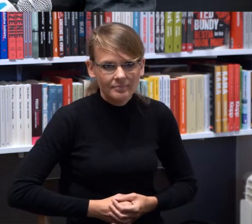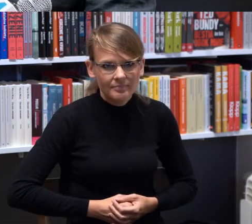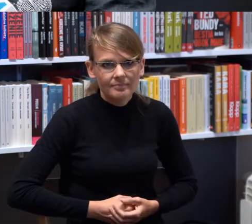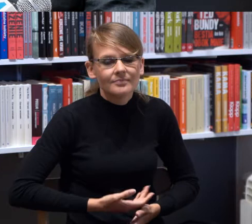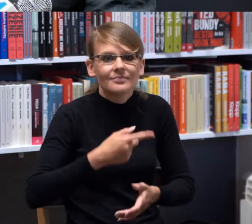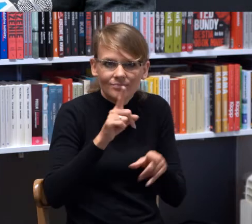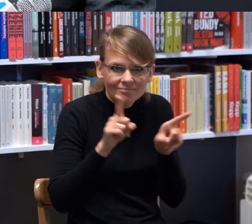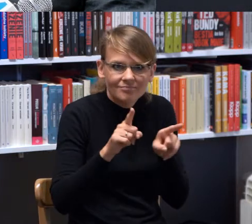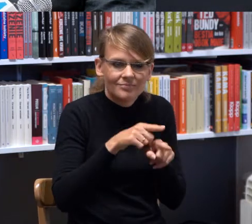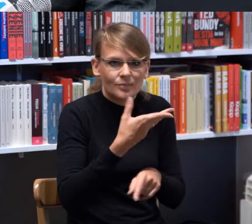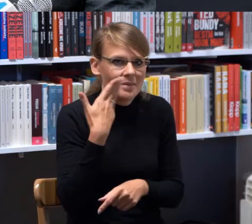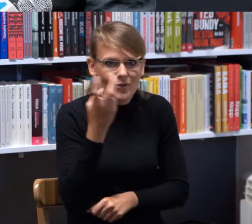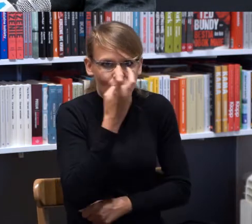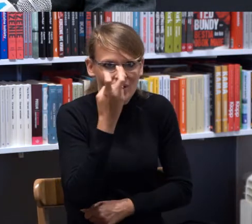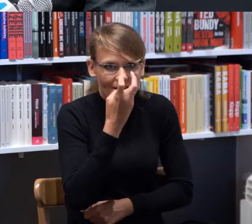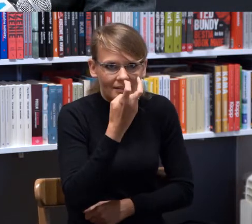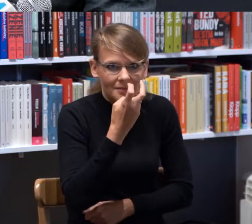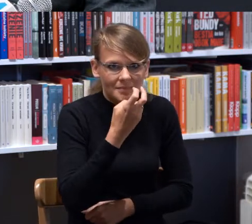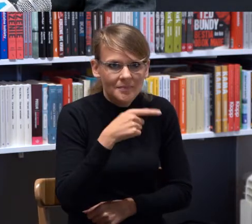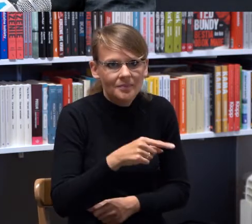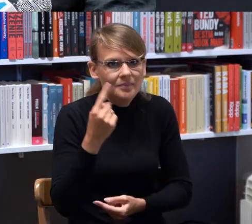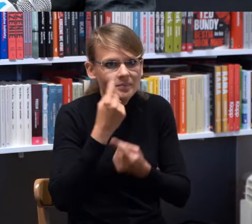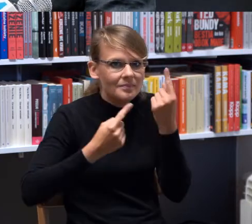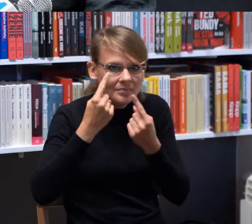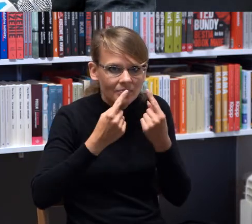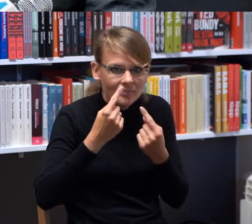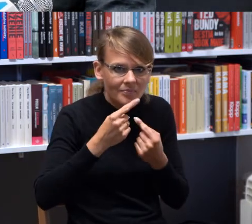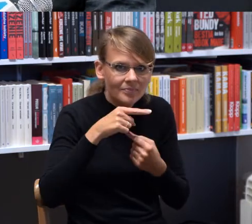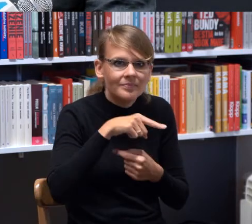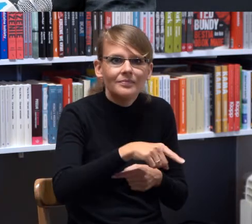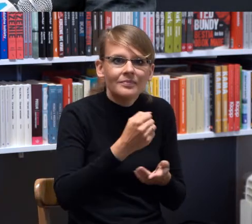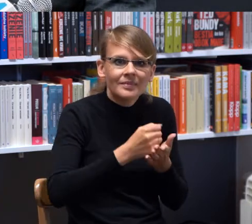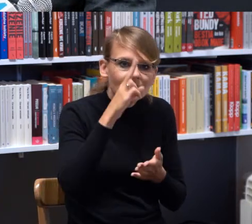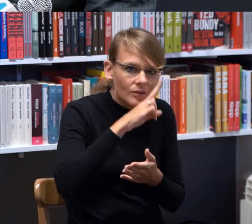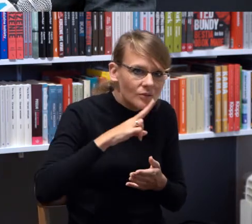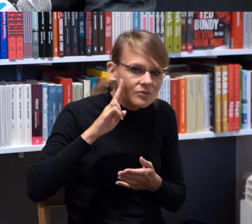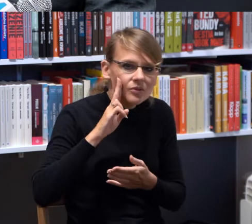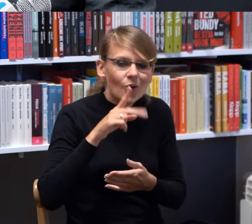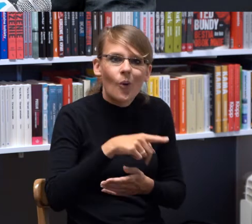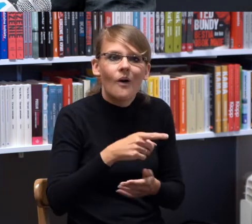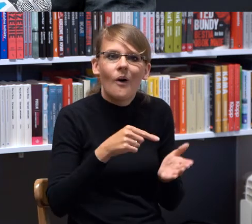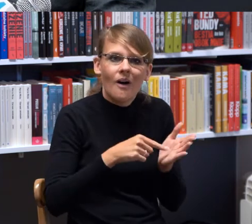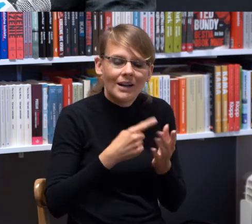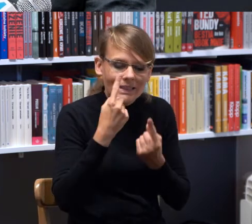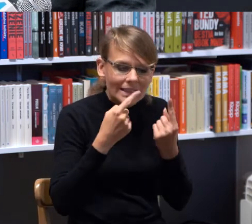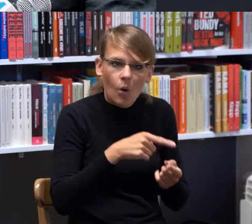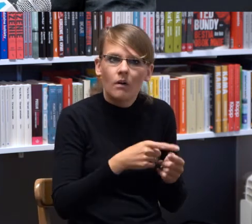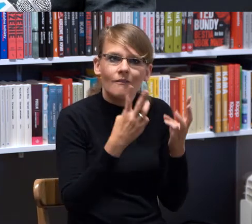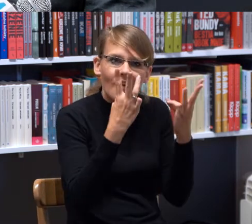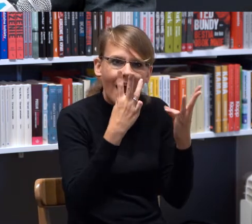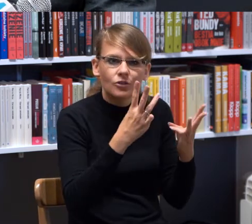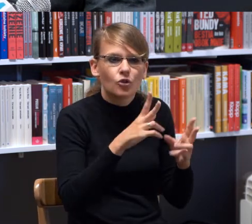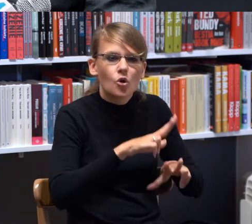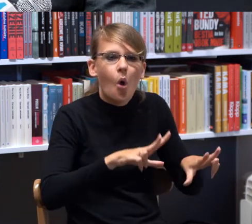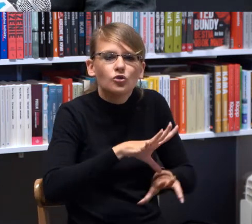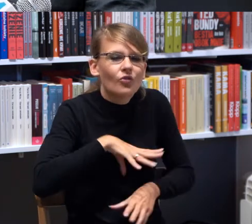i to jest też ciekawe bardzo, bo wydaje mi się, że w kontekście każdym innym niż rodzicielskim, właśnie to jest ta świętość rodziny, która cały czas we mnie pracuje. Ja mówię, że my